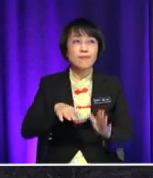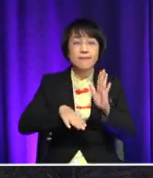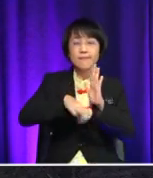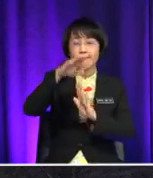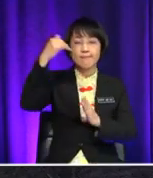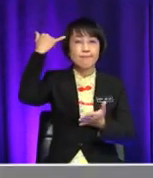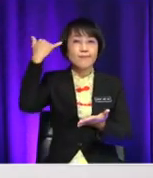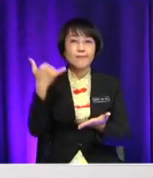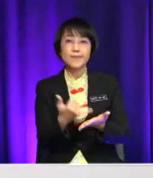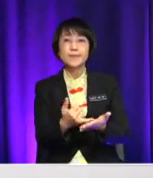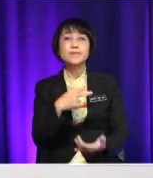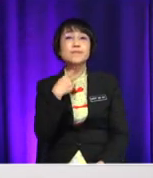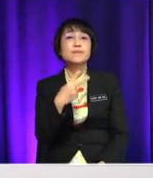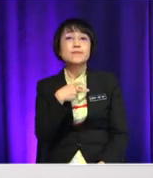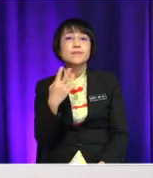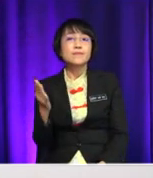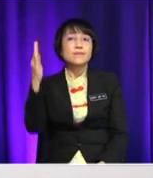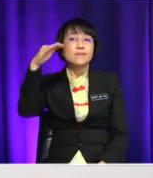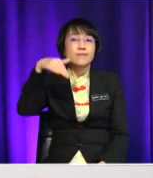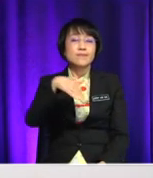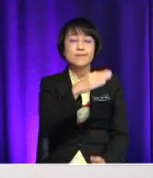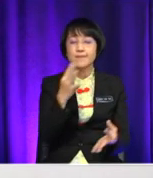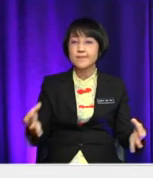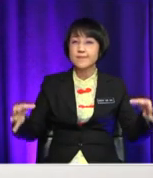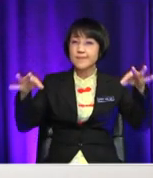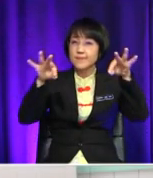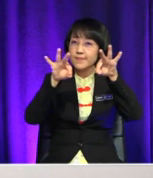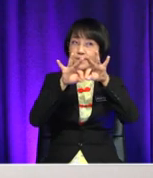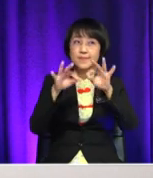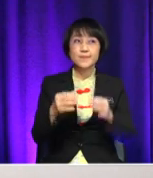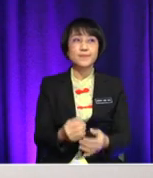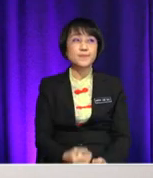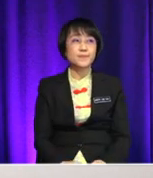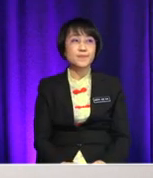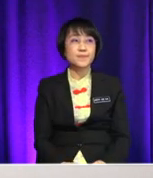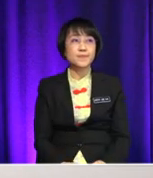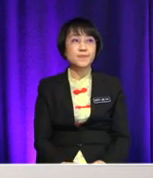yang penting ya dan satu lagi kita kena aduh